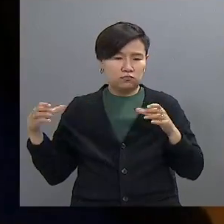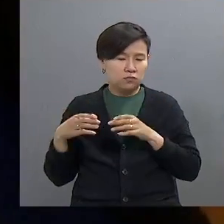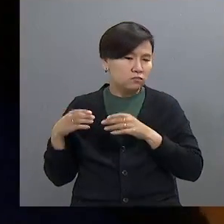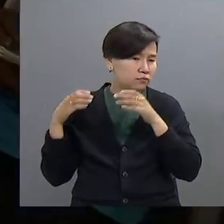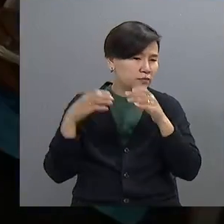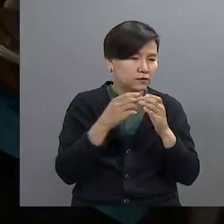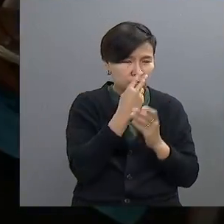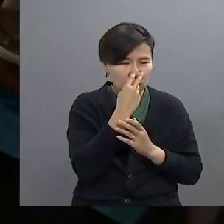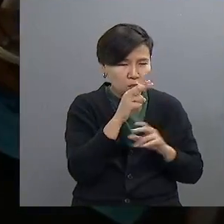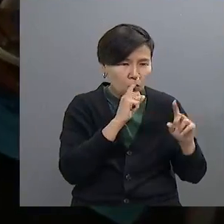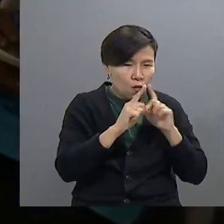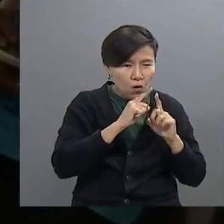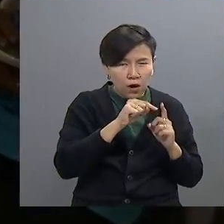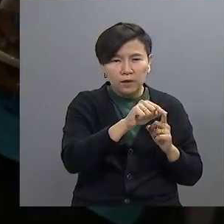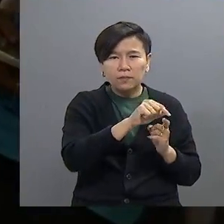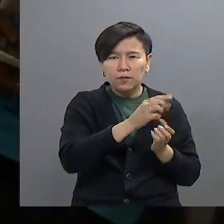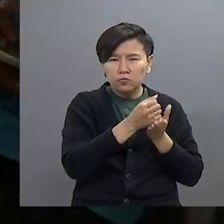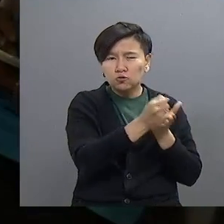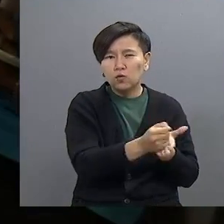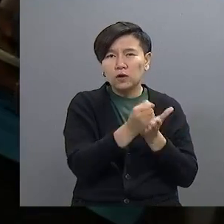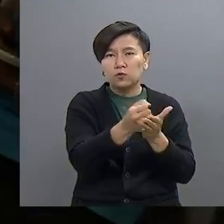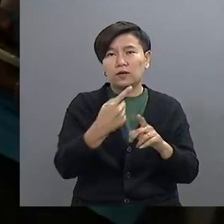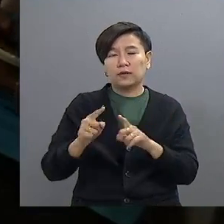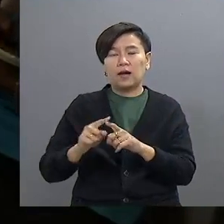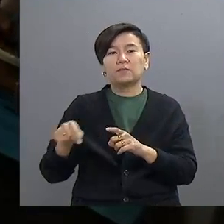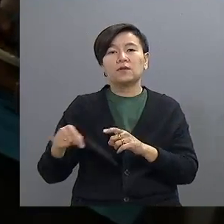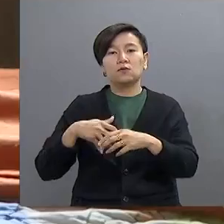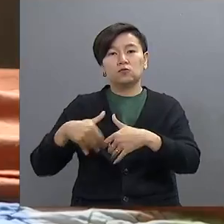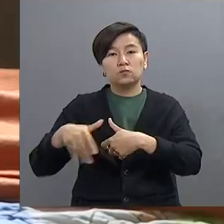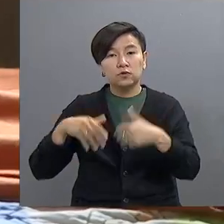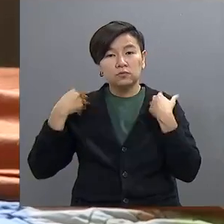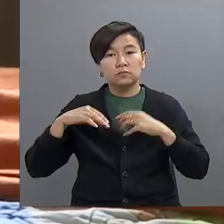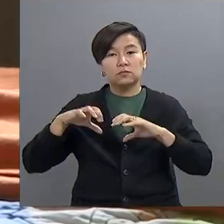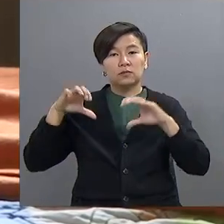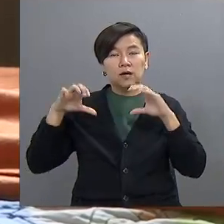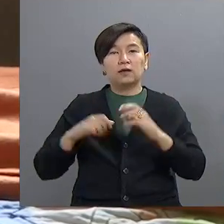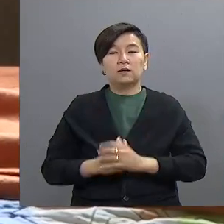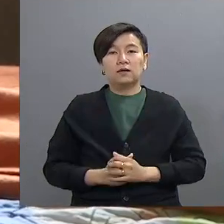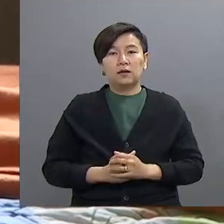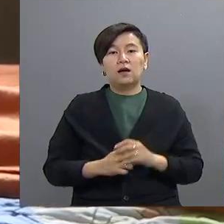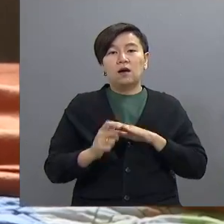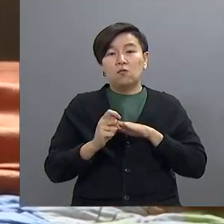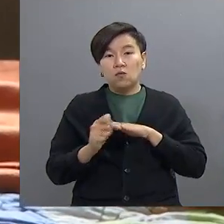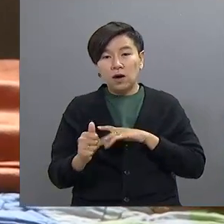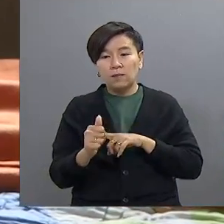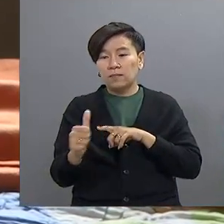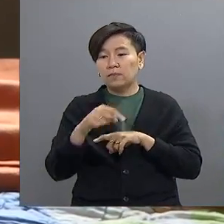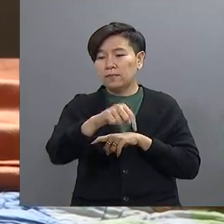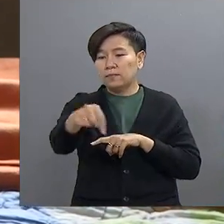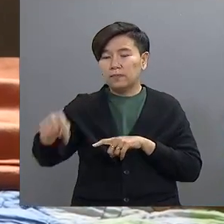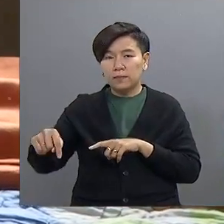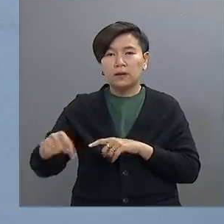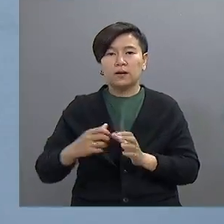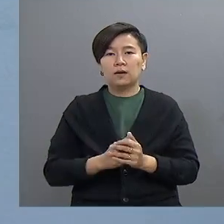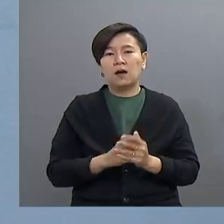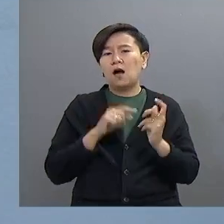ซึ่งก็จะมีทั้งท้องถิ่นทั้งทางผู้นำผู้ปกครองท้องที่นะครับทั้งทางอำเ